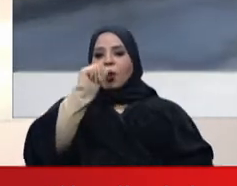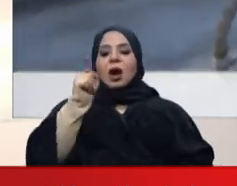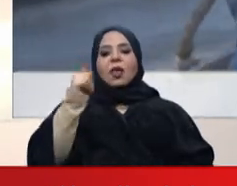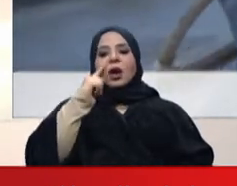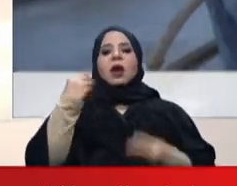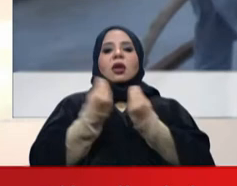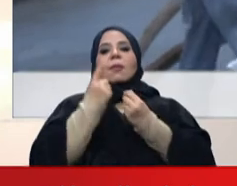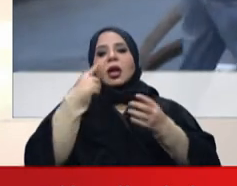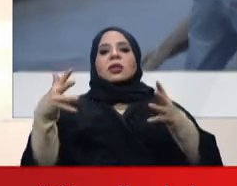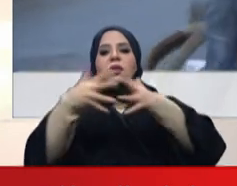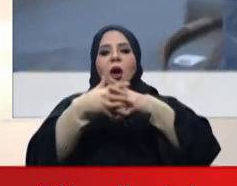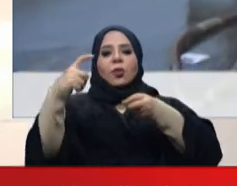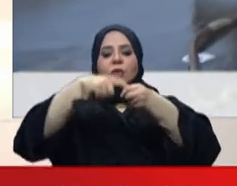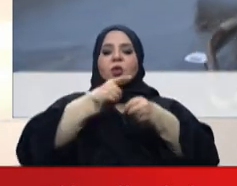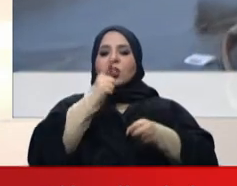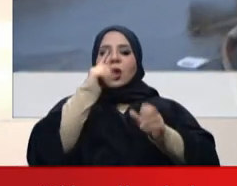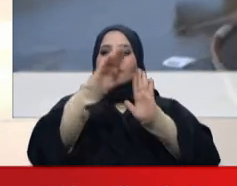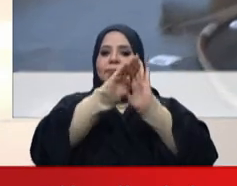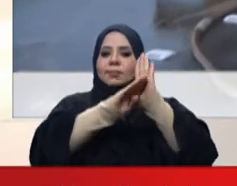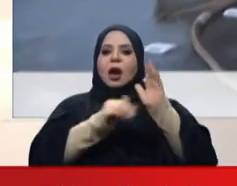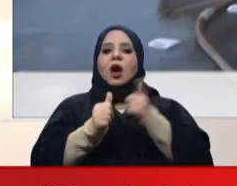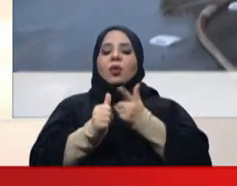لكي نقوم بتحديد أولويات هذه المناطق.